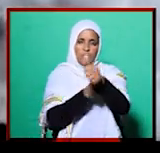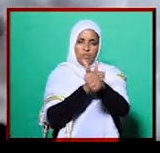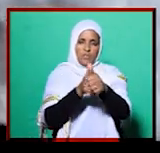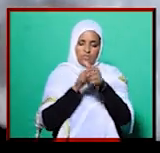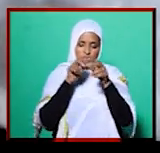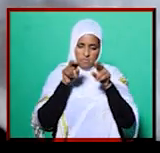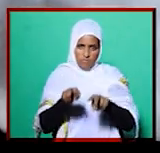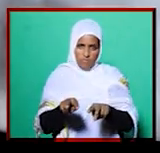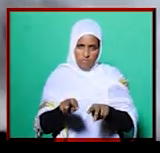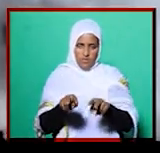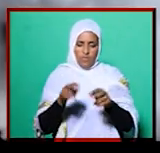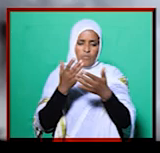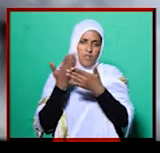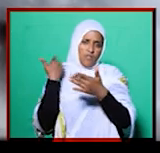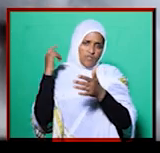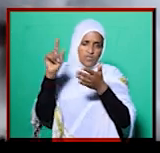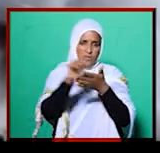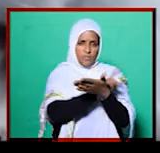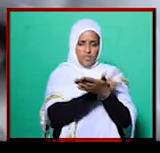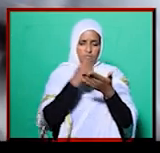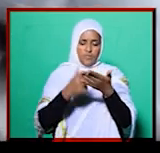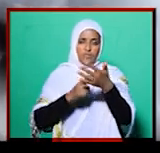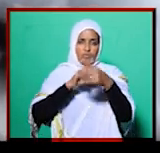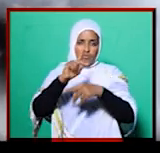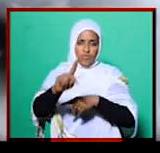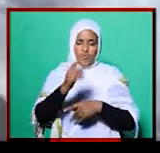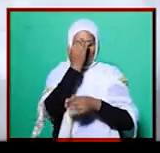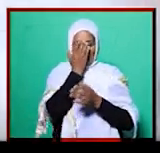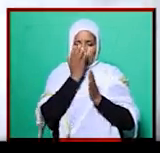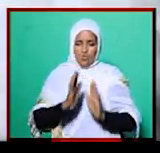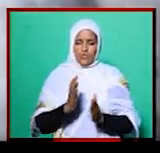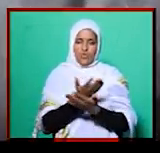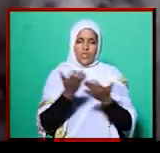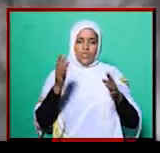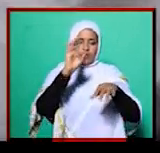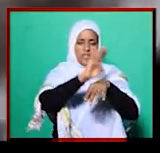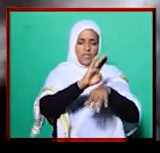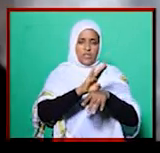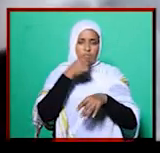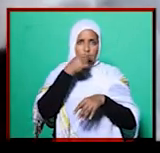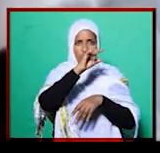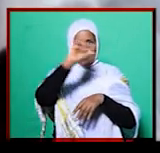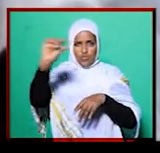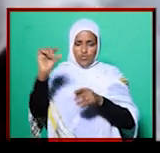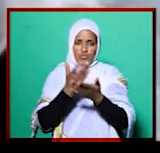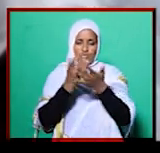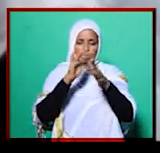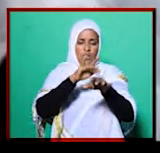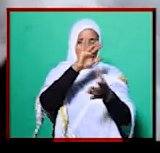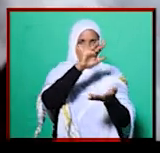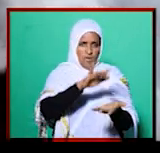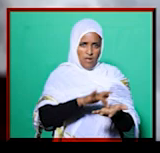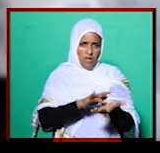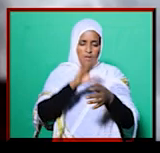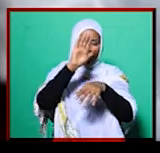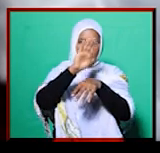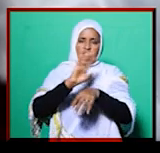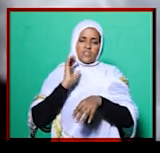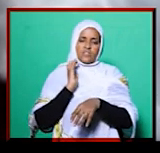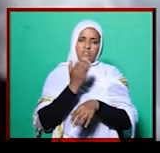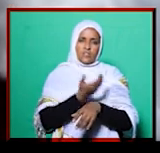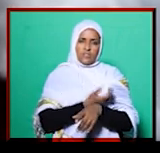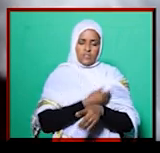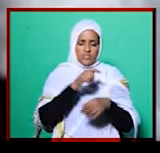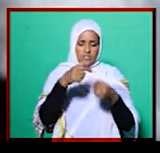ሰነበታችሁ ውድ የቅበተ እምነት አምድ ተመልካቾቻችን። ባለፈው ሳምንት በዚያ አምዳችን ኦርቶዶክሳዊ ነገረ ቤተ ክርስቲያን በሚለው ርዕሰ